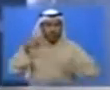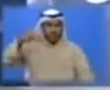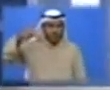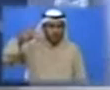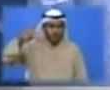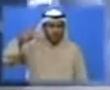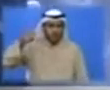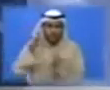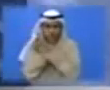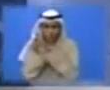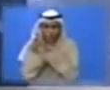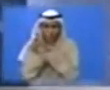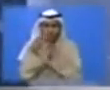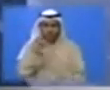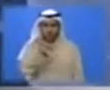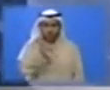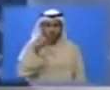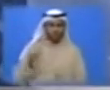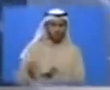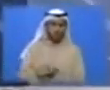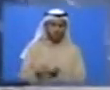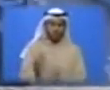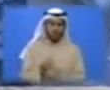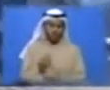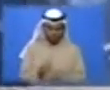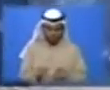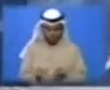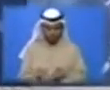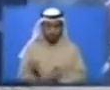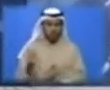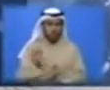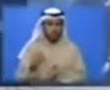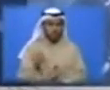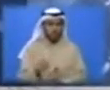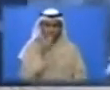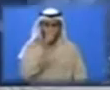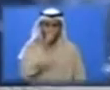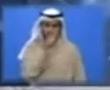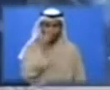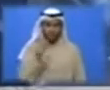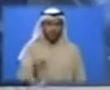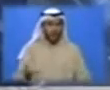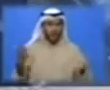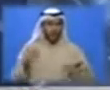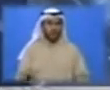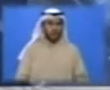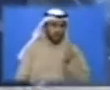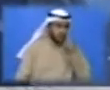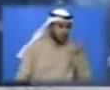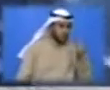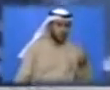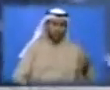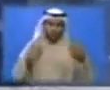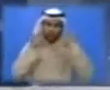بالإدارة العامة للمرور، عن طريق إخوان وأخوات موظفين بالقسم هنا، ويتم تسجيل المخالفات